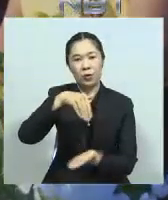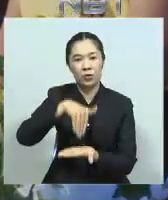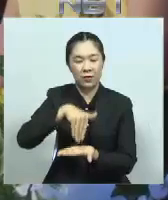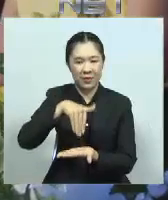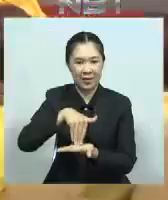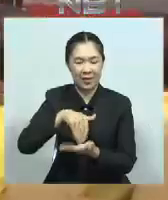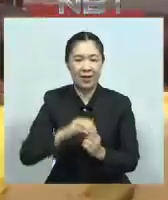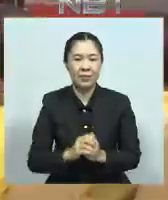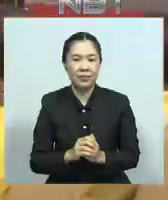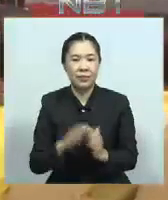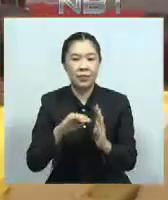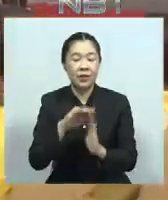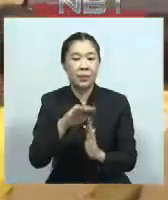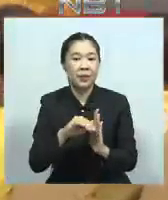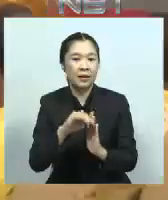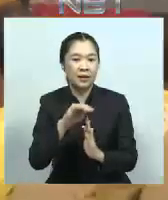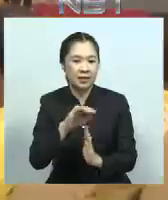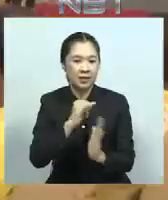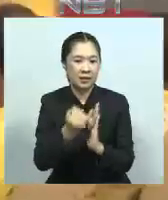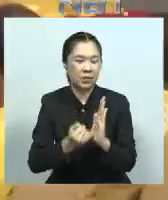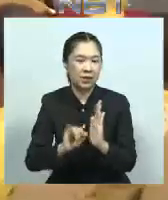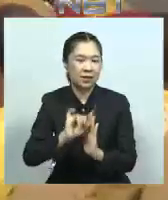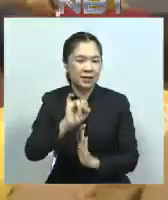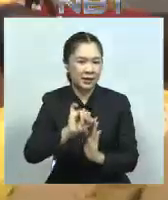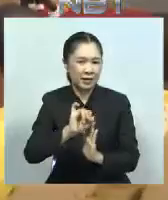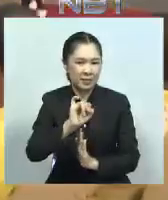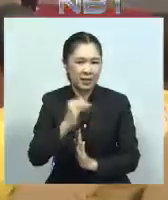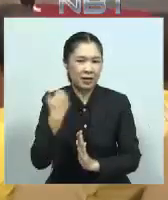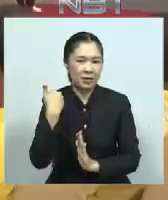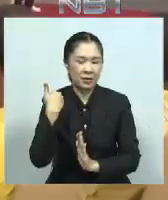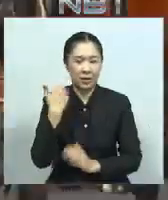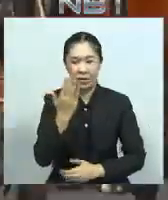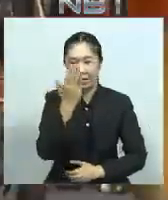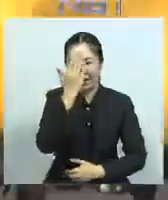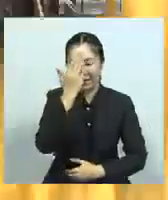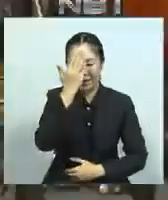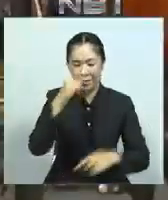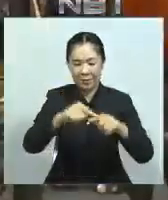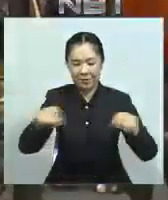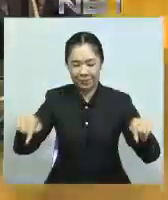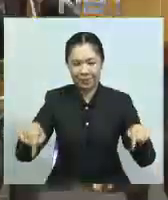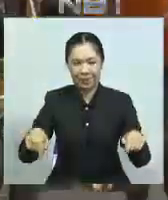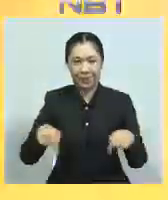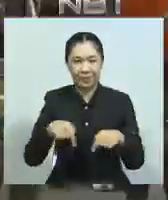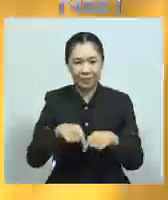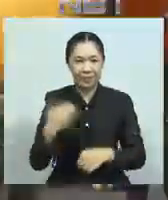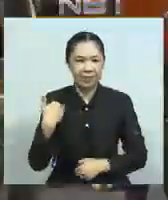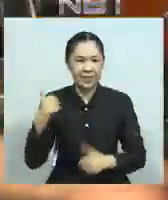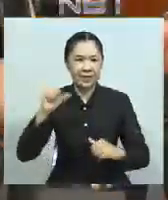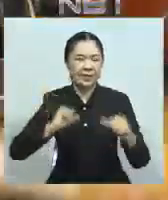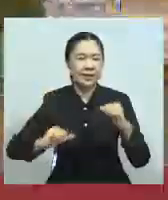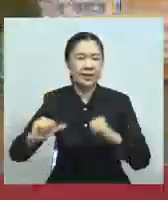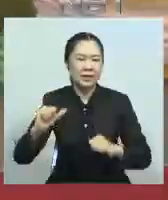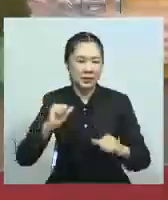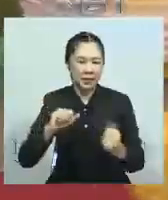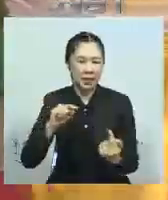ยังอยู่ในพื้นที่ภาคเหนือค่ะยังที่จังหวัดเชียงใหม่นะคะที่บริเวณลานหน้าพระบรมราชานุสาวรีย์สามกษัตริย์ก็มีการแสดงวงโ